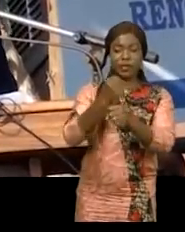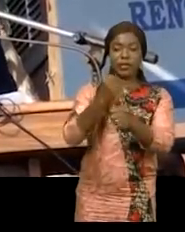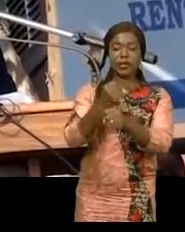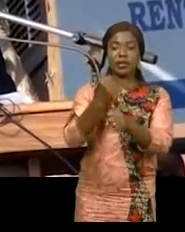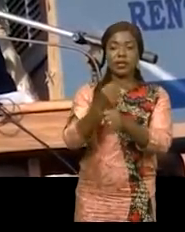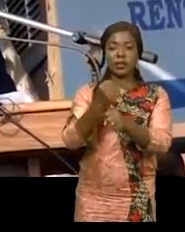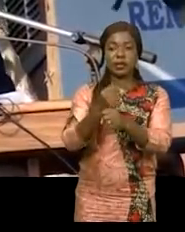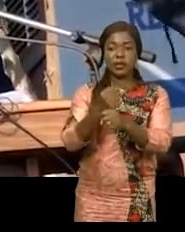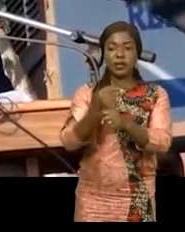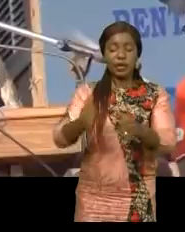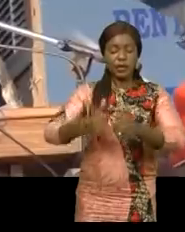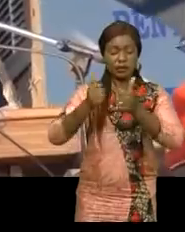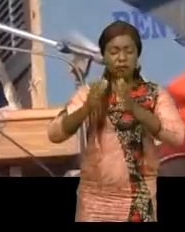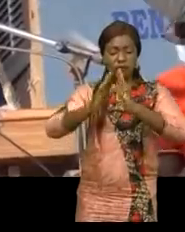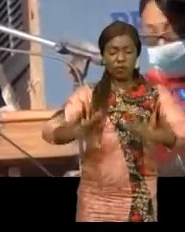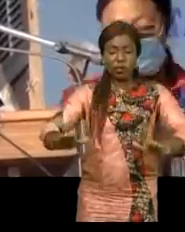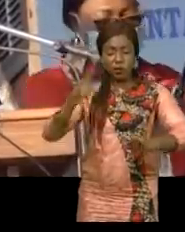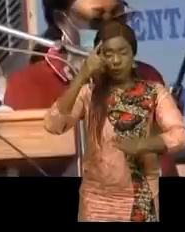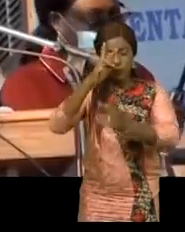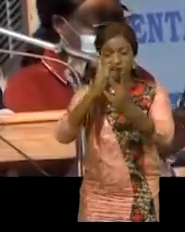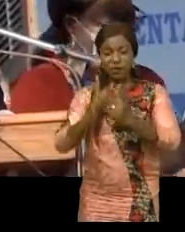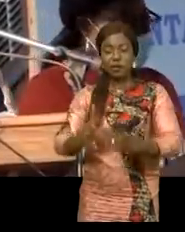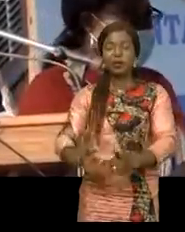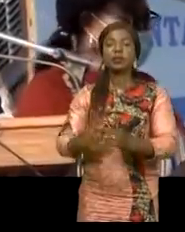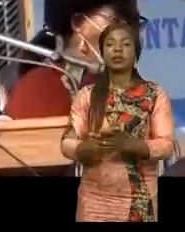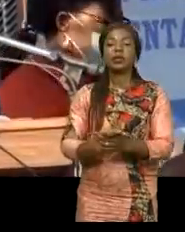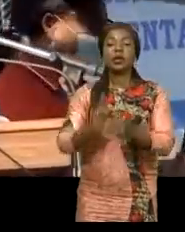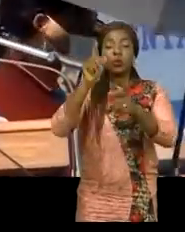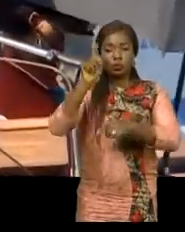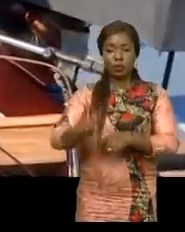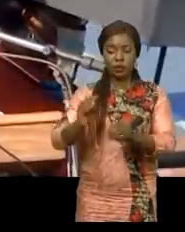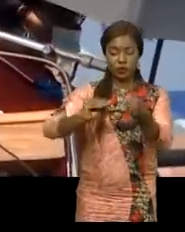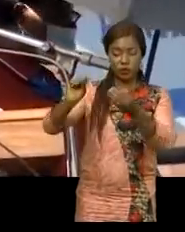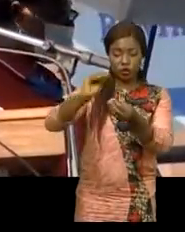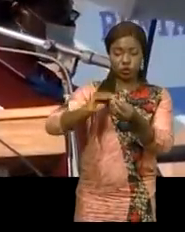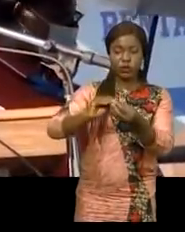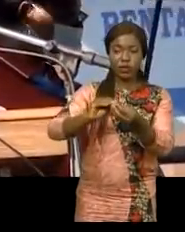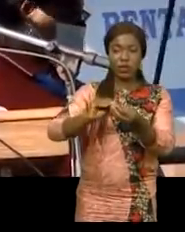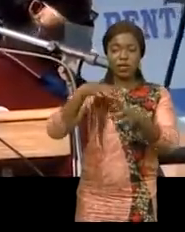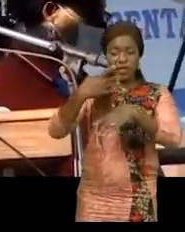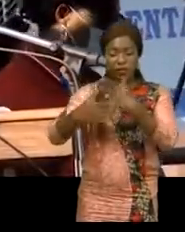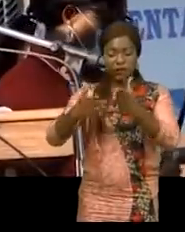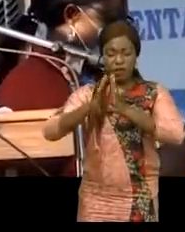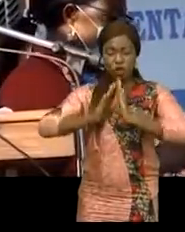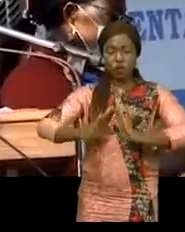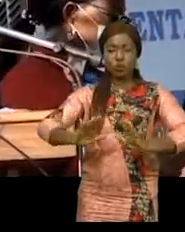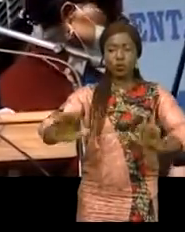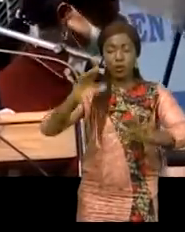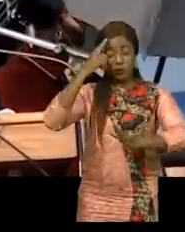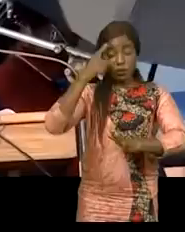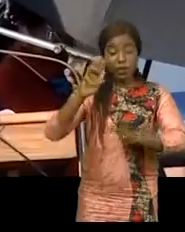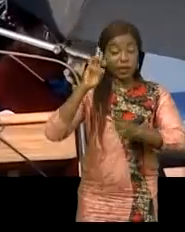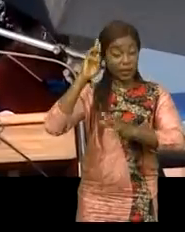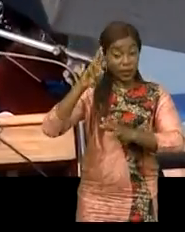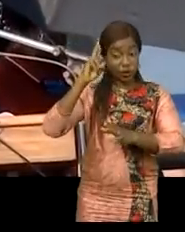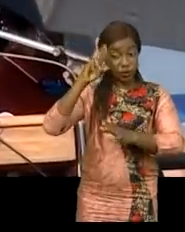laguë traitance à ses valeurs il faudra ajouter l'excellence des soins qui est la raison d'être